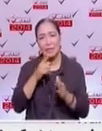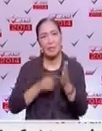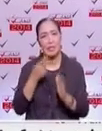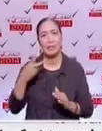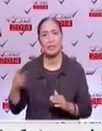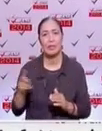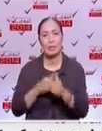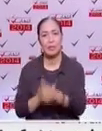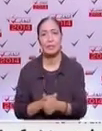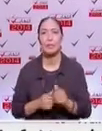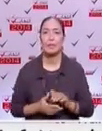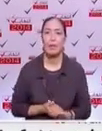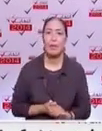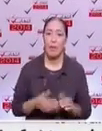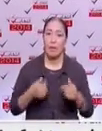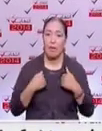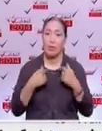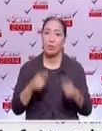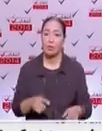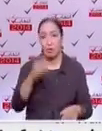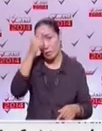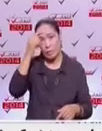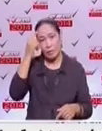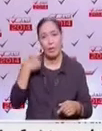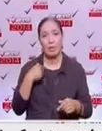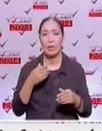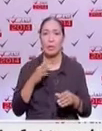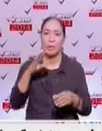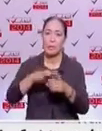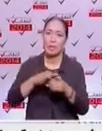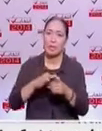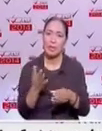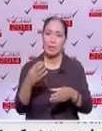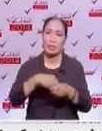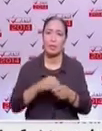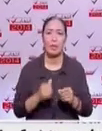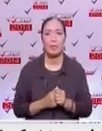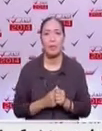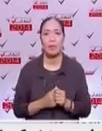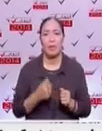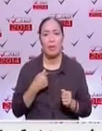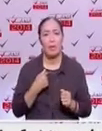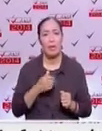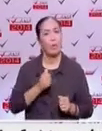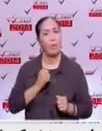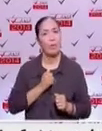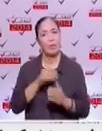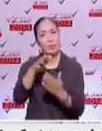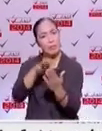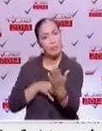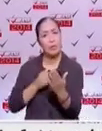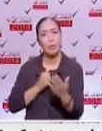بين جهة قابس كاملة. أنا مترشحين على دائرة قابس، وبعيد عن الولاءات المركزية